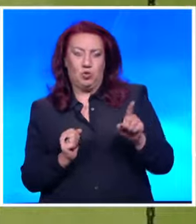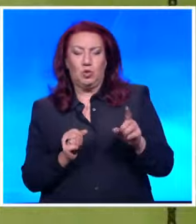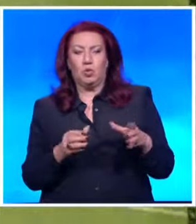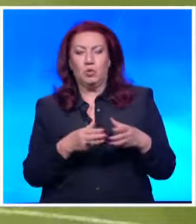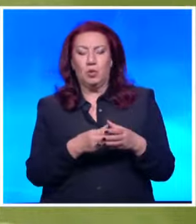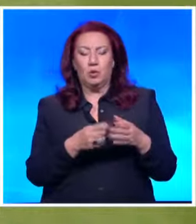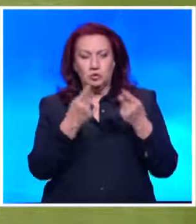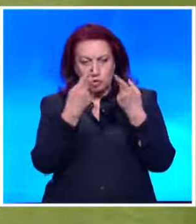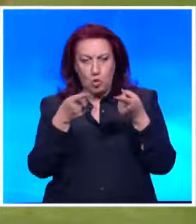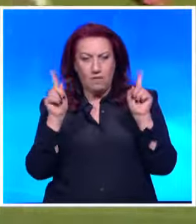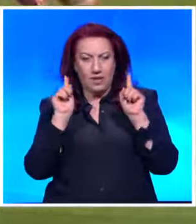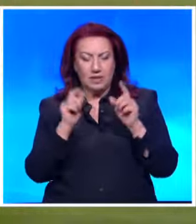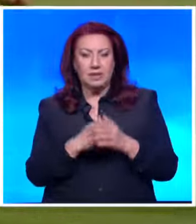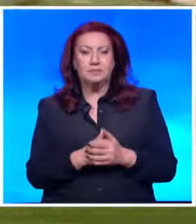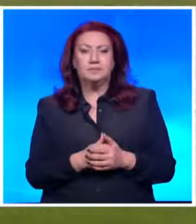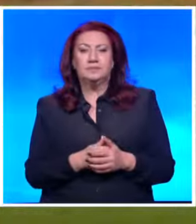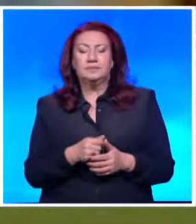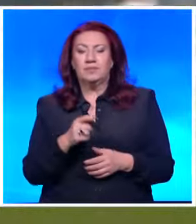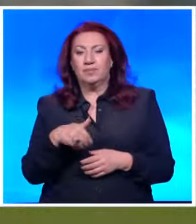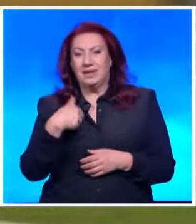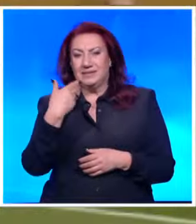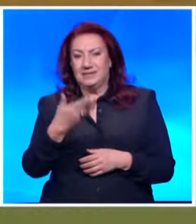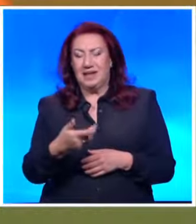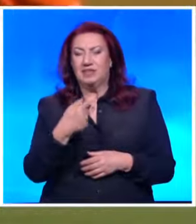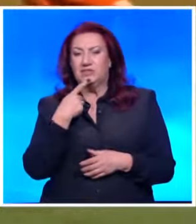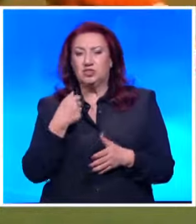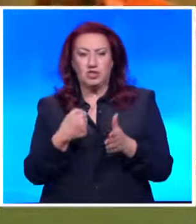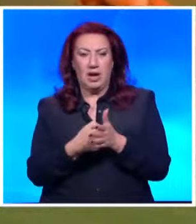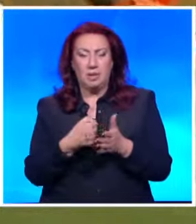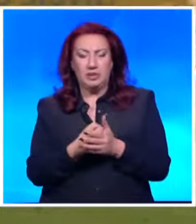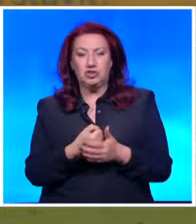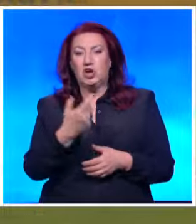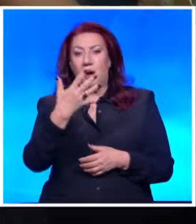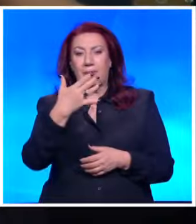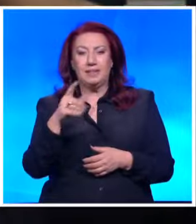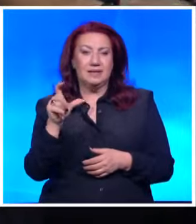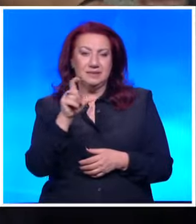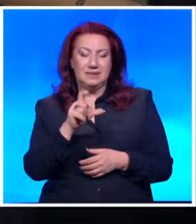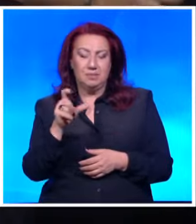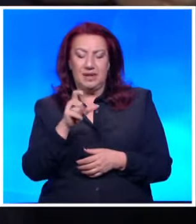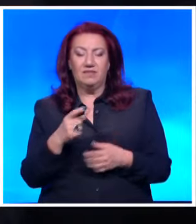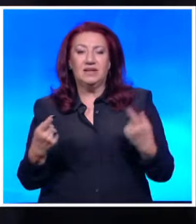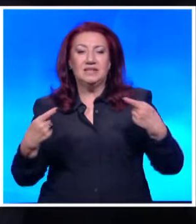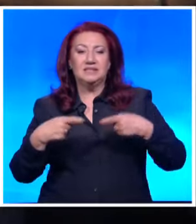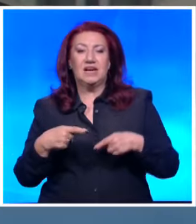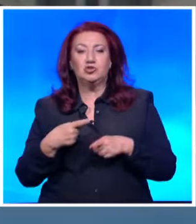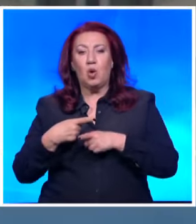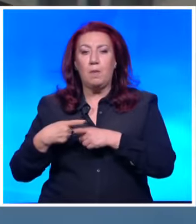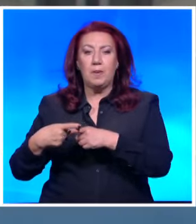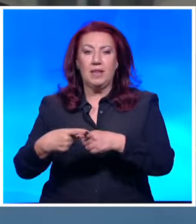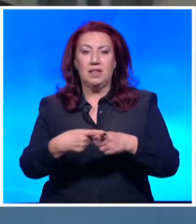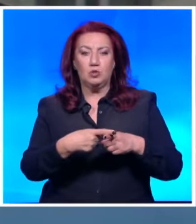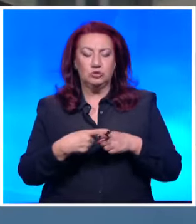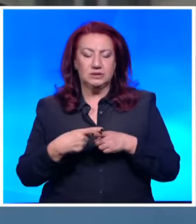двубой на националния отбор е на 5 септември, когато футболистите на Илиян Илиев гостуват на Беларус в двубой от трета дивизия в Лигата